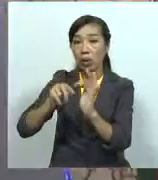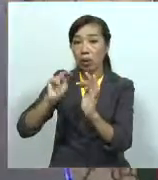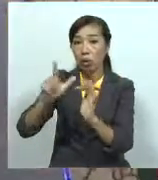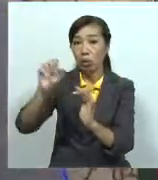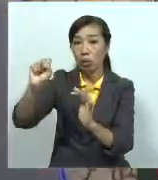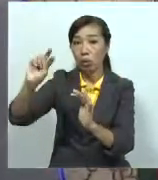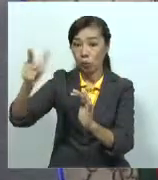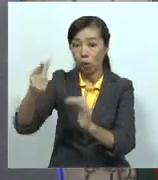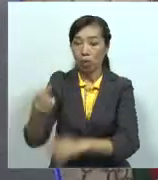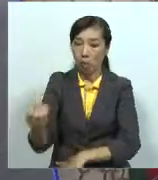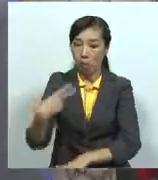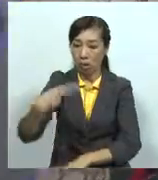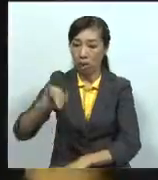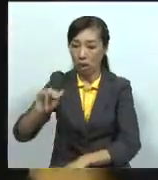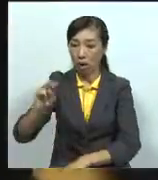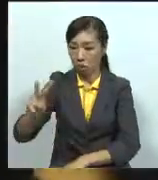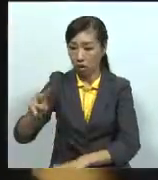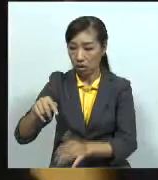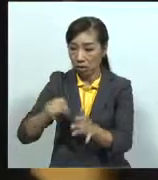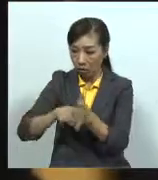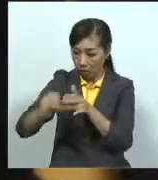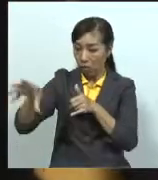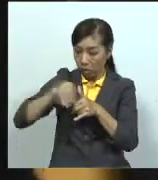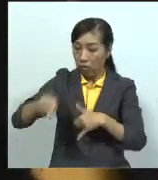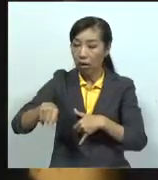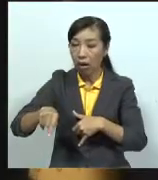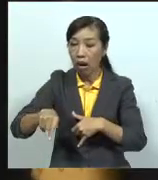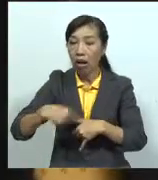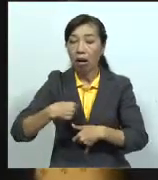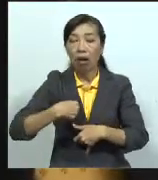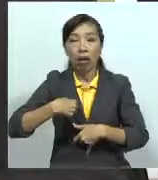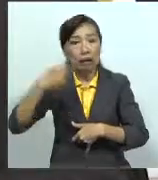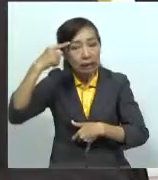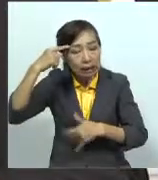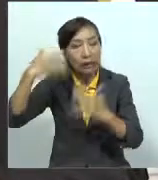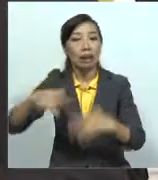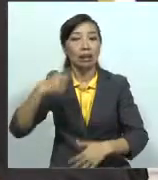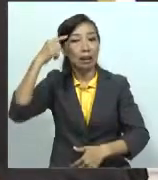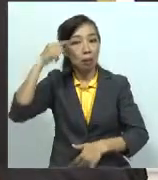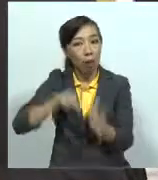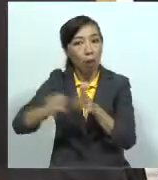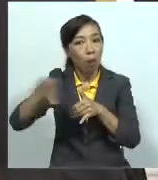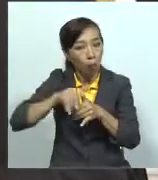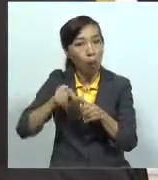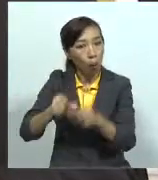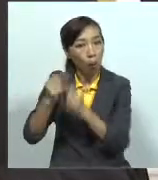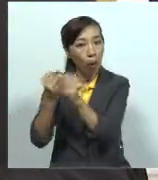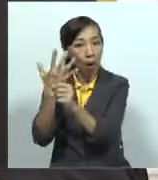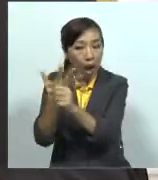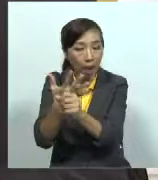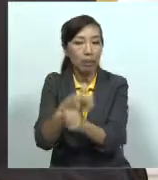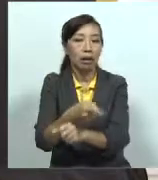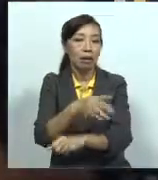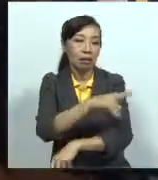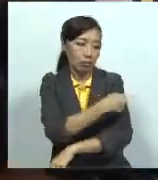ดว่าตัวเองเนี่ยเป็นเอดนาน5ปีเขายื่นหนังสือร้องเรียนกับนายแพทย์พิทักษ์พลบุญยมาลิกผู้ตรวจราชการกระทรวง